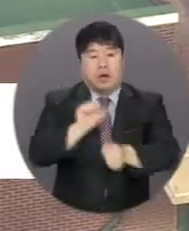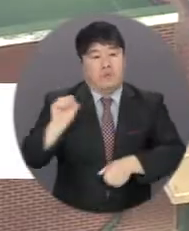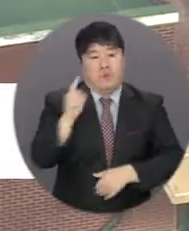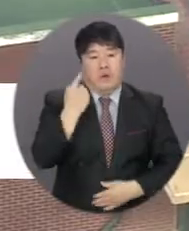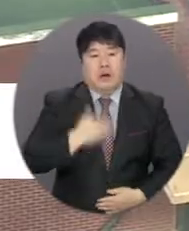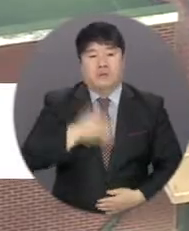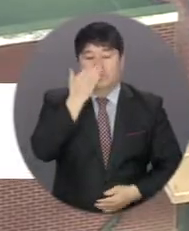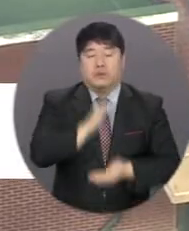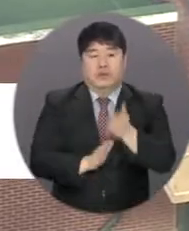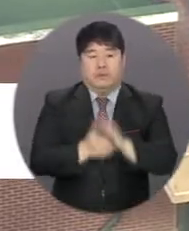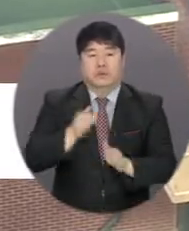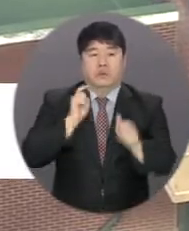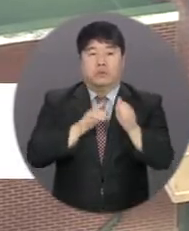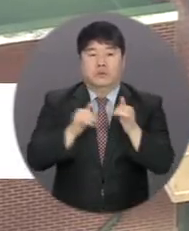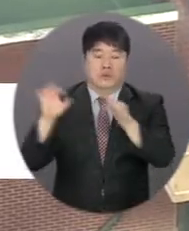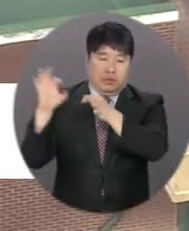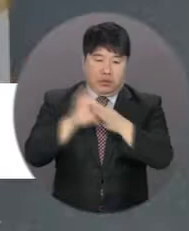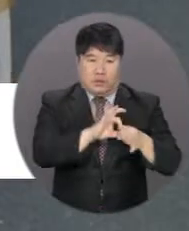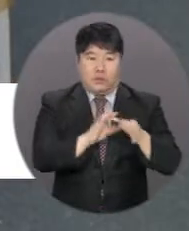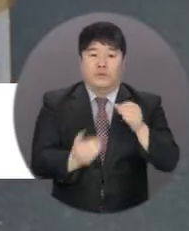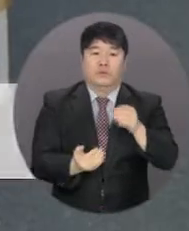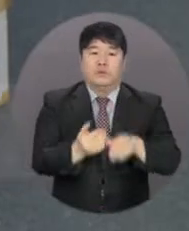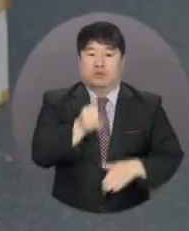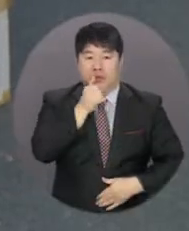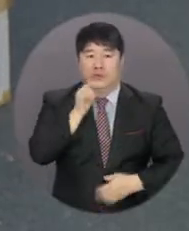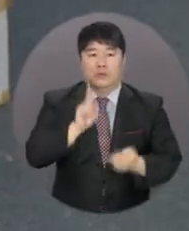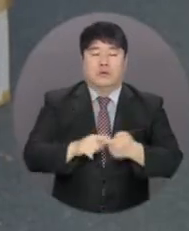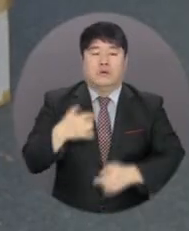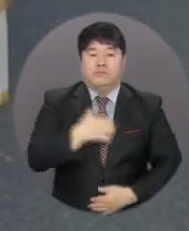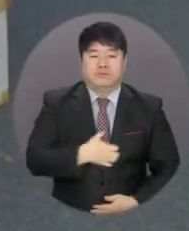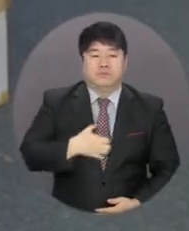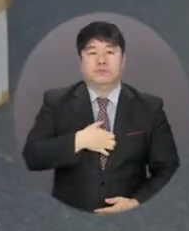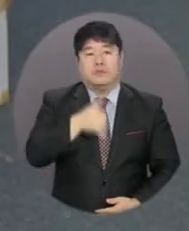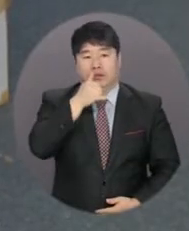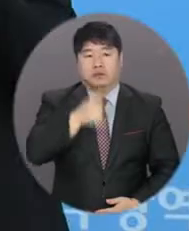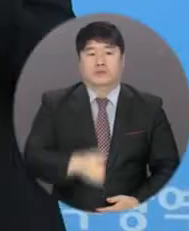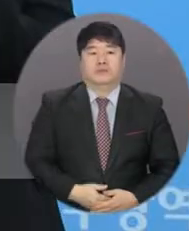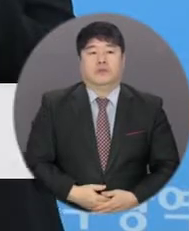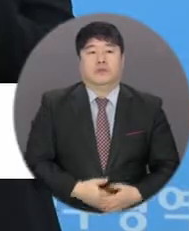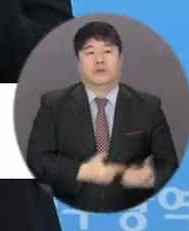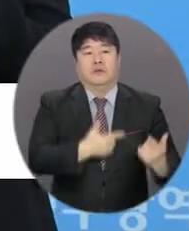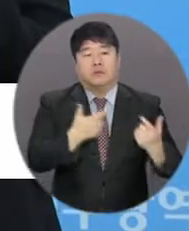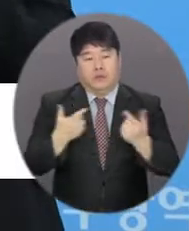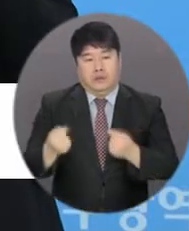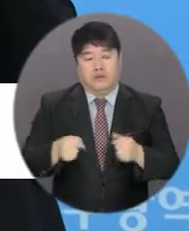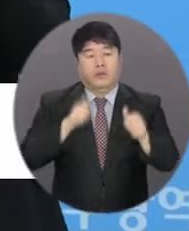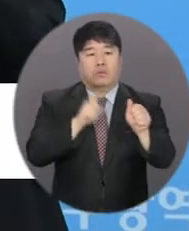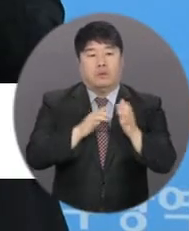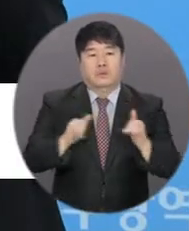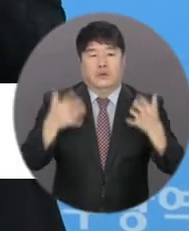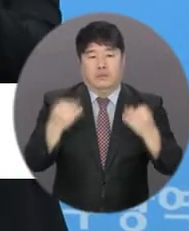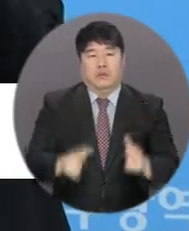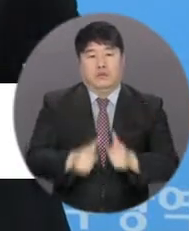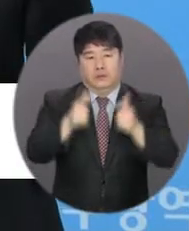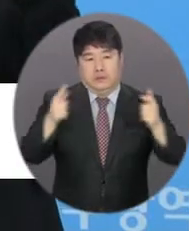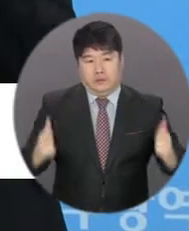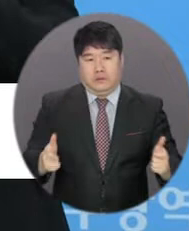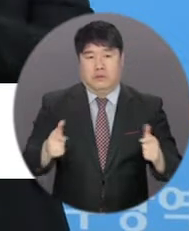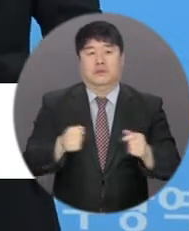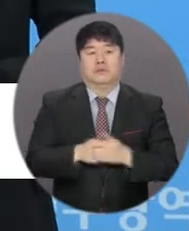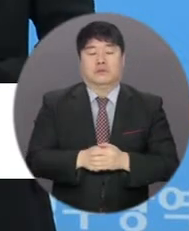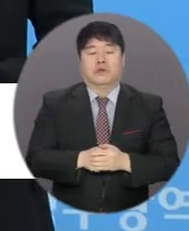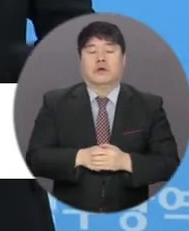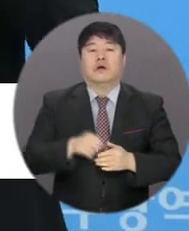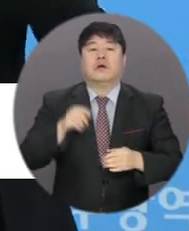없는 확진 자가 최근 잇따라 발생하고 있다는 점을 우려하고 있습니다 이런 확진 자들이 많이 늘어난다는 것은